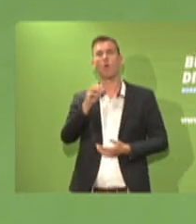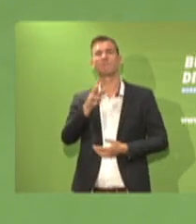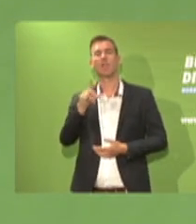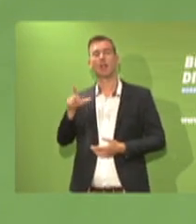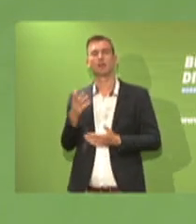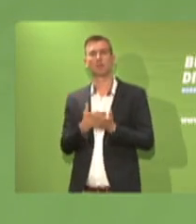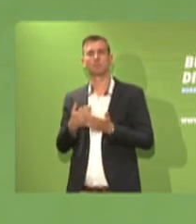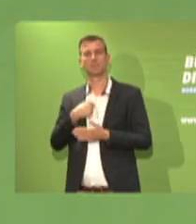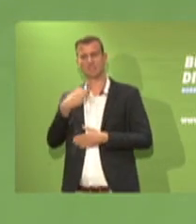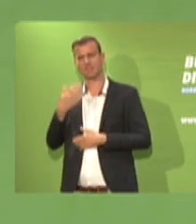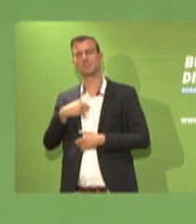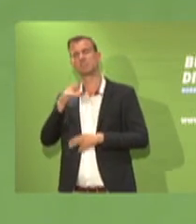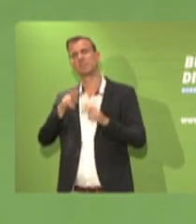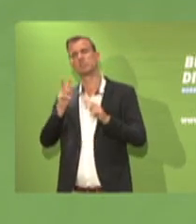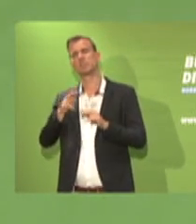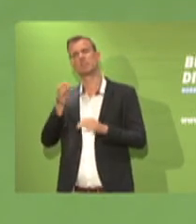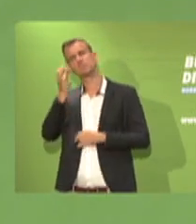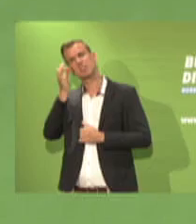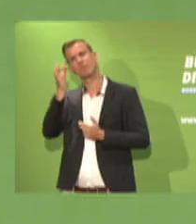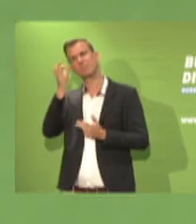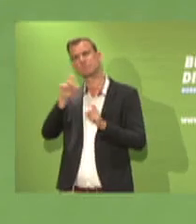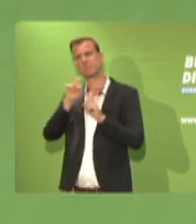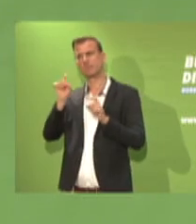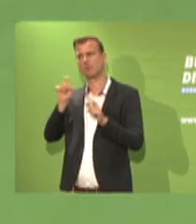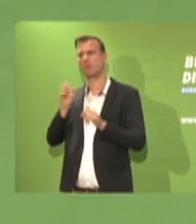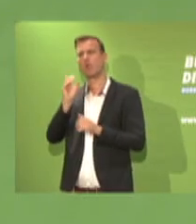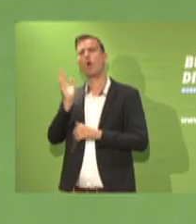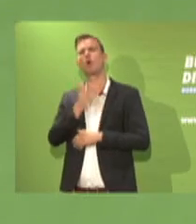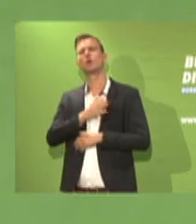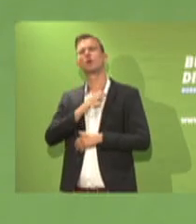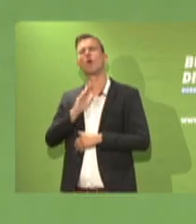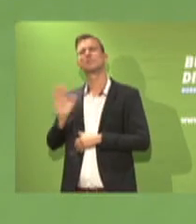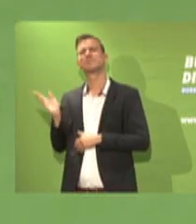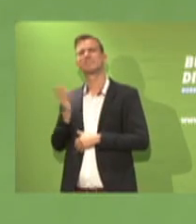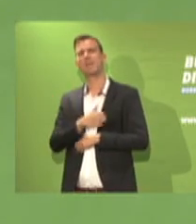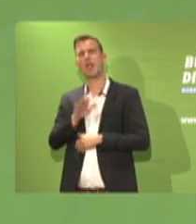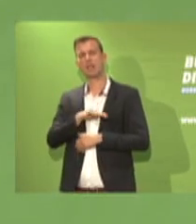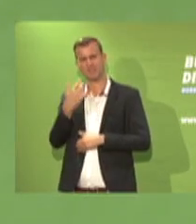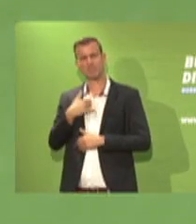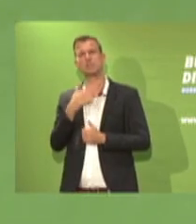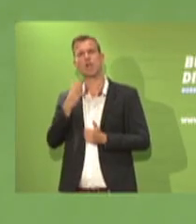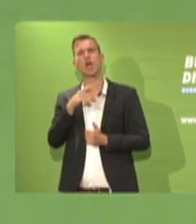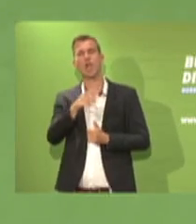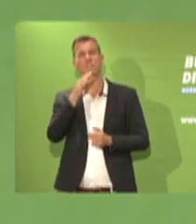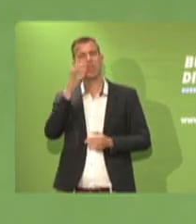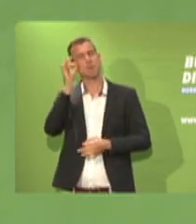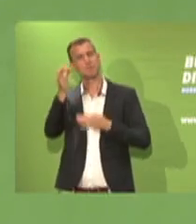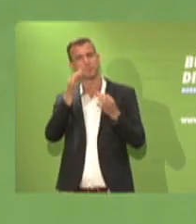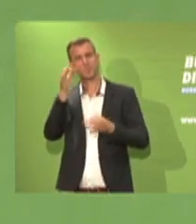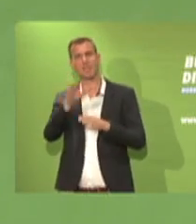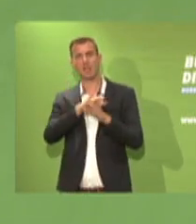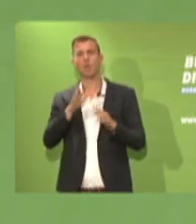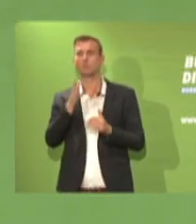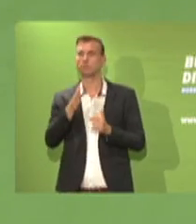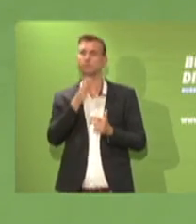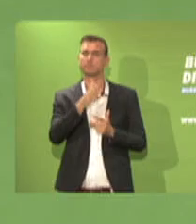war unterwegs bei mehreren innovativen Unternehmen in Ostwestfalen. Ja, das ist eine Innovationsregion. Und da hört man